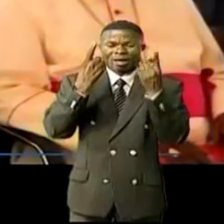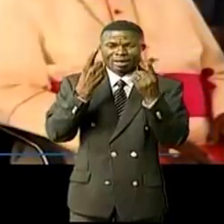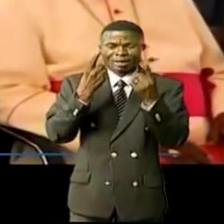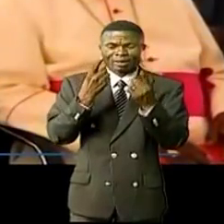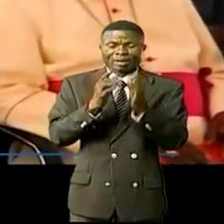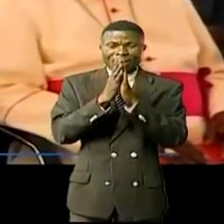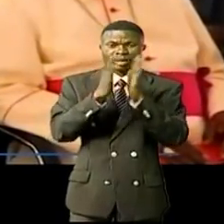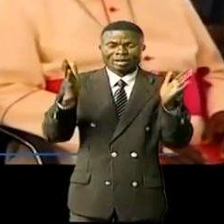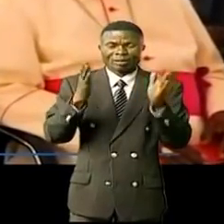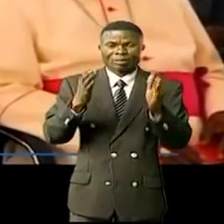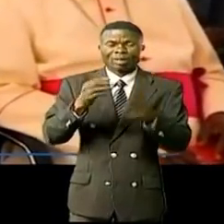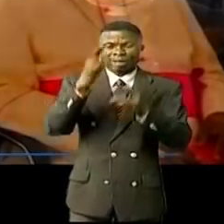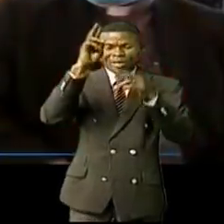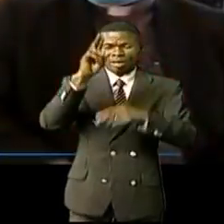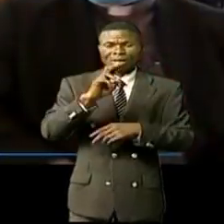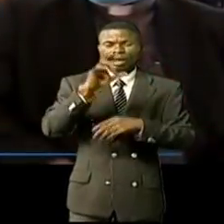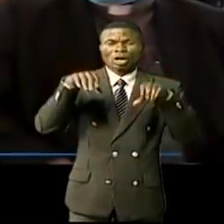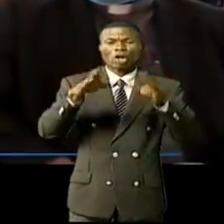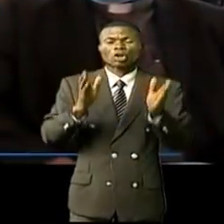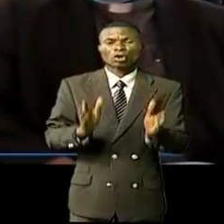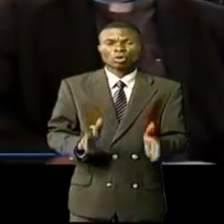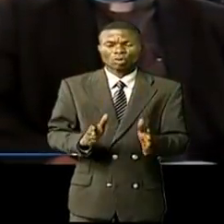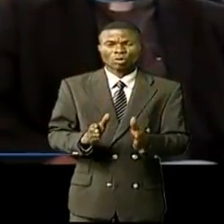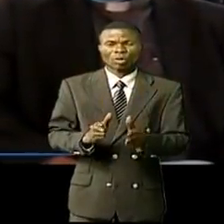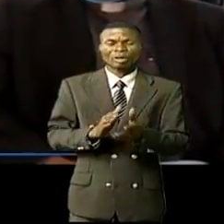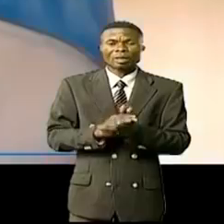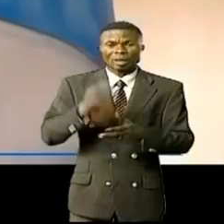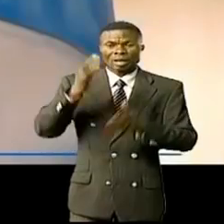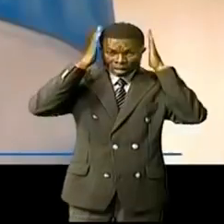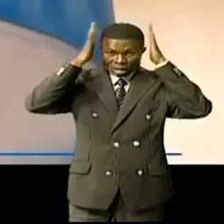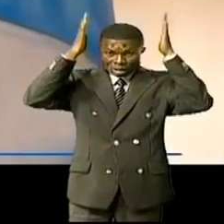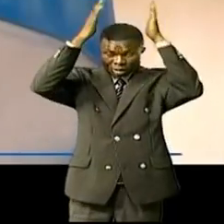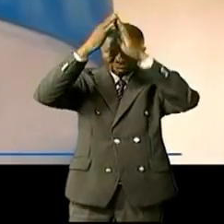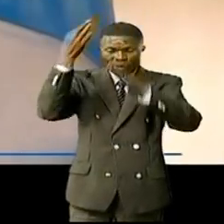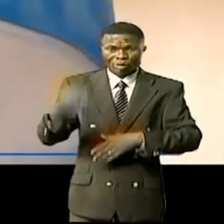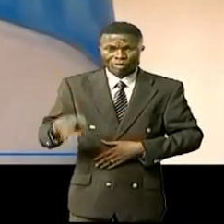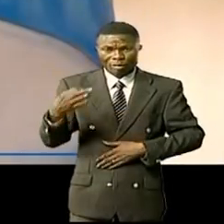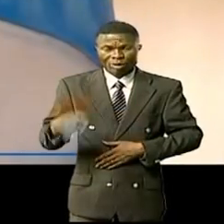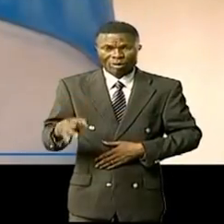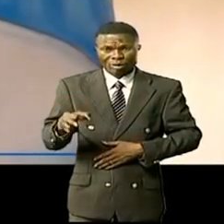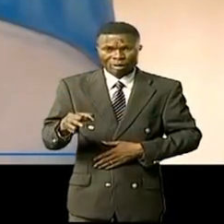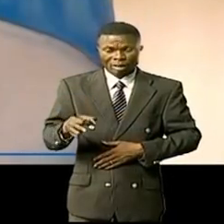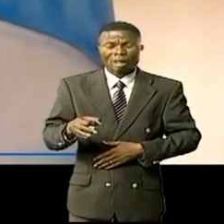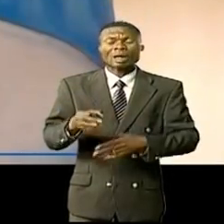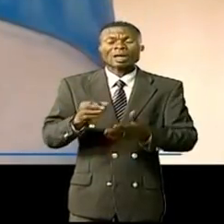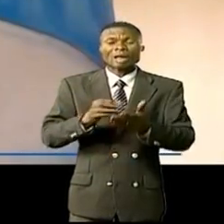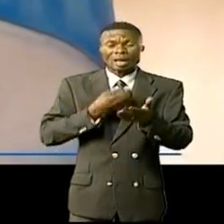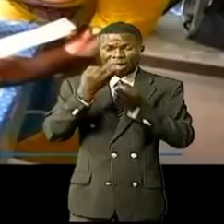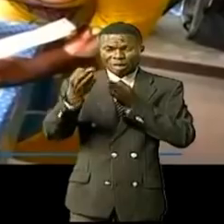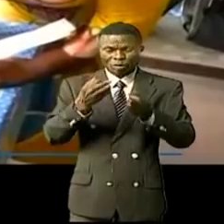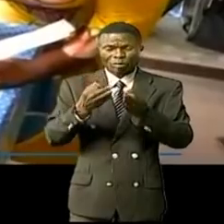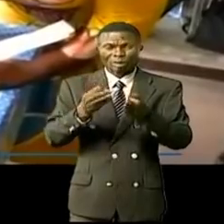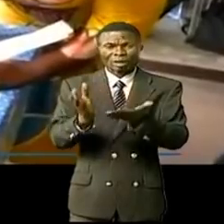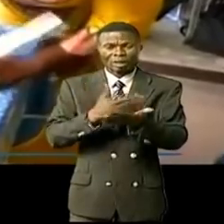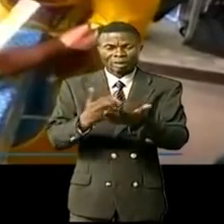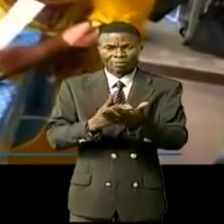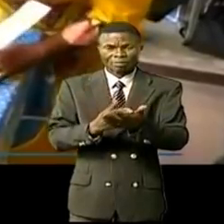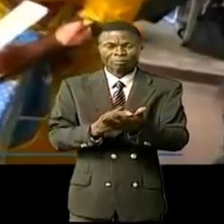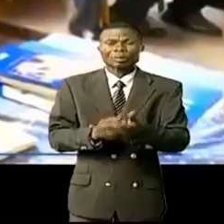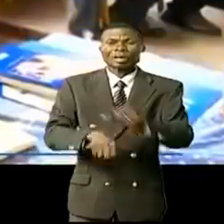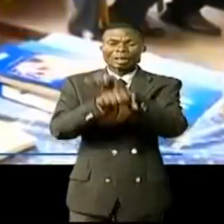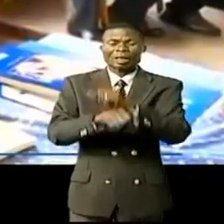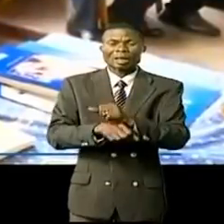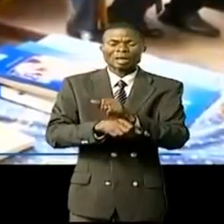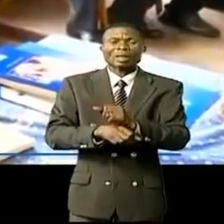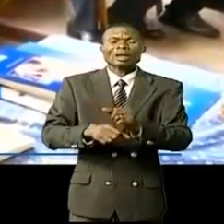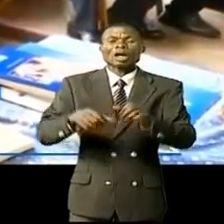zaïrois dans la célébration eucharistique, le pape François, qui a préfacé cet ouvrage, indique que le rite zaïrois est